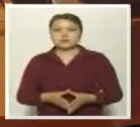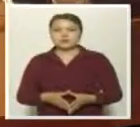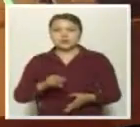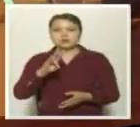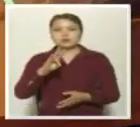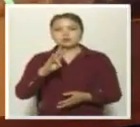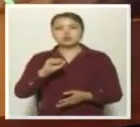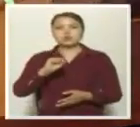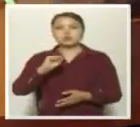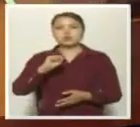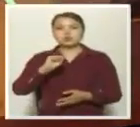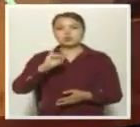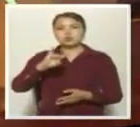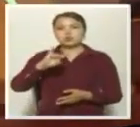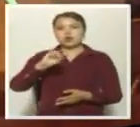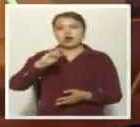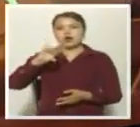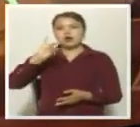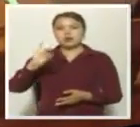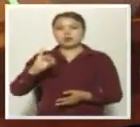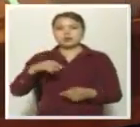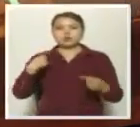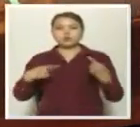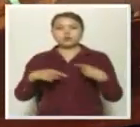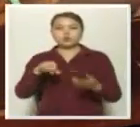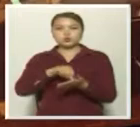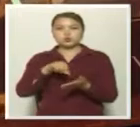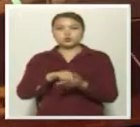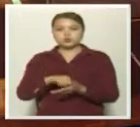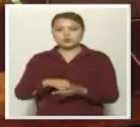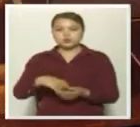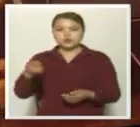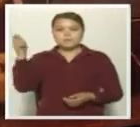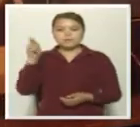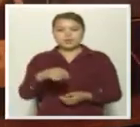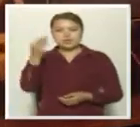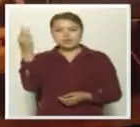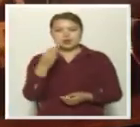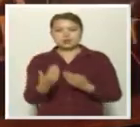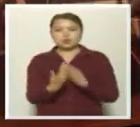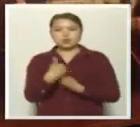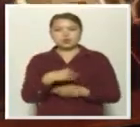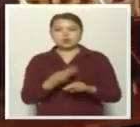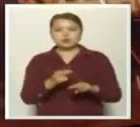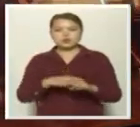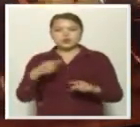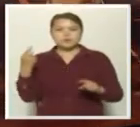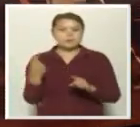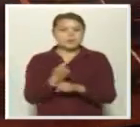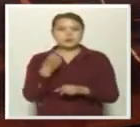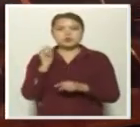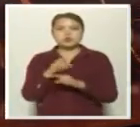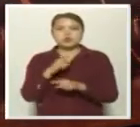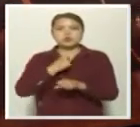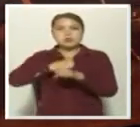Нурала Алип, ставший чемпионом в составе российского футбольного клуба «Зенит», приехал на родину в Актау. Футболиста, впервые завоевавшего золотую